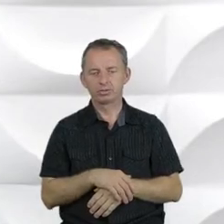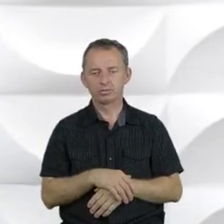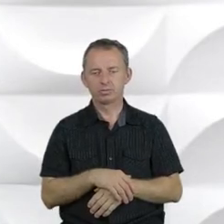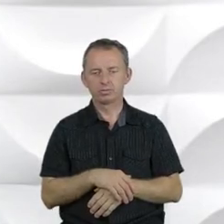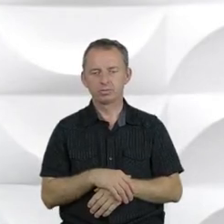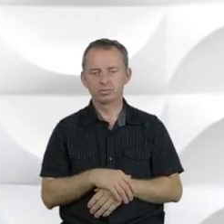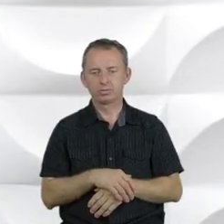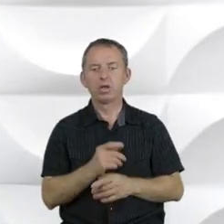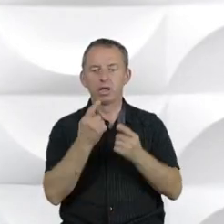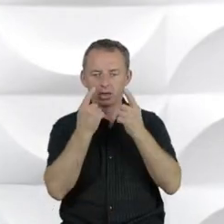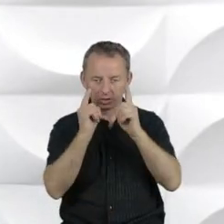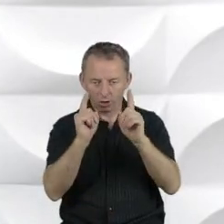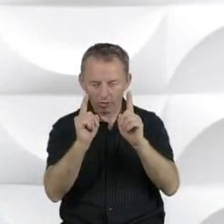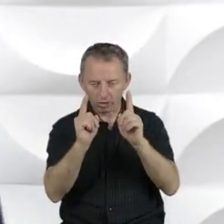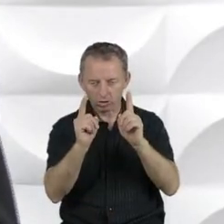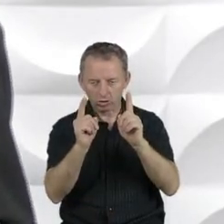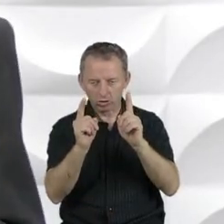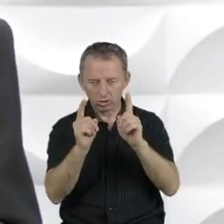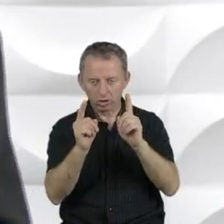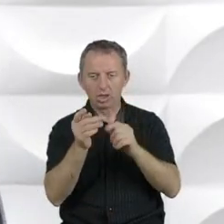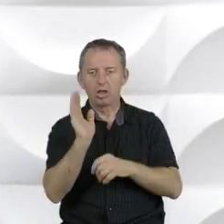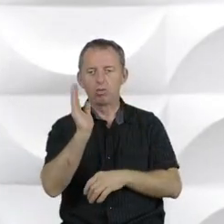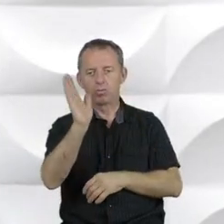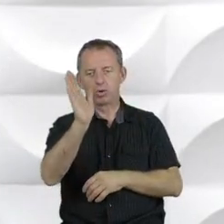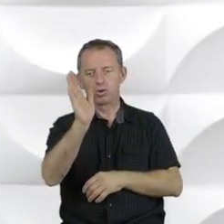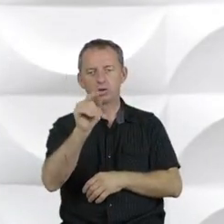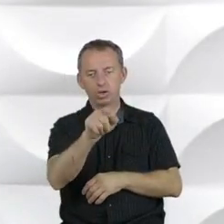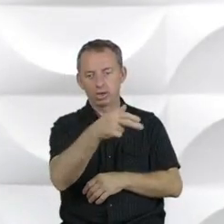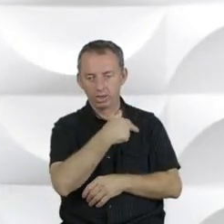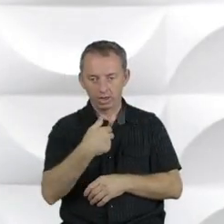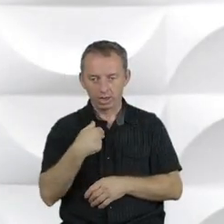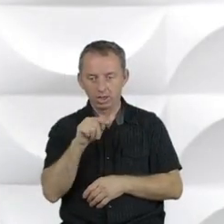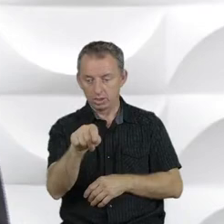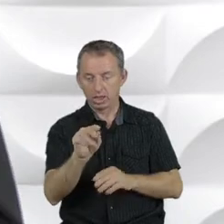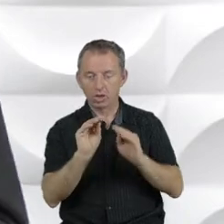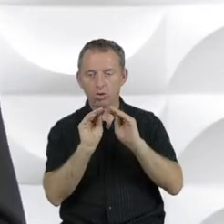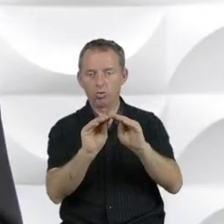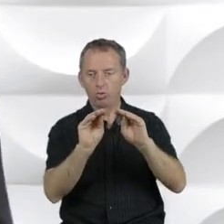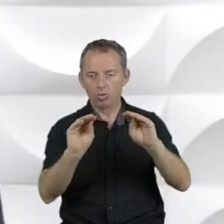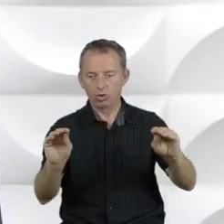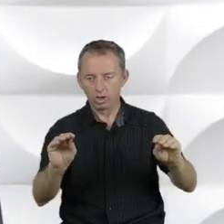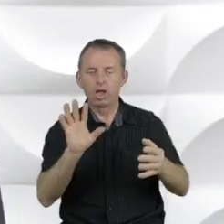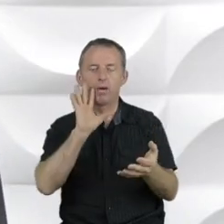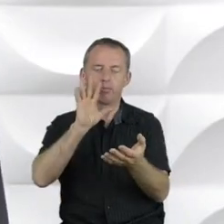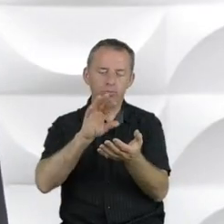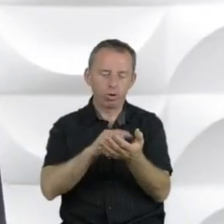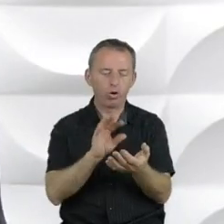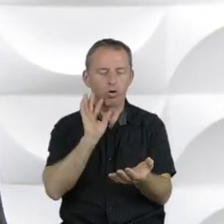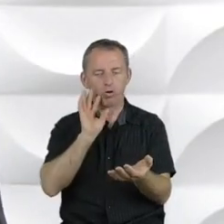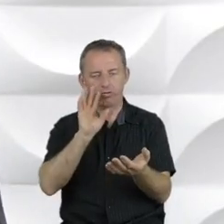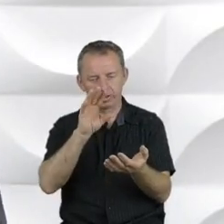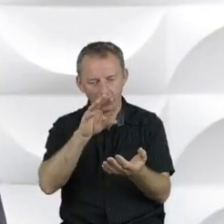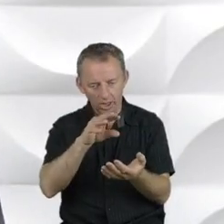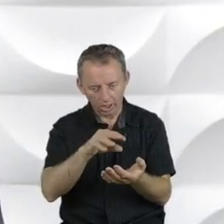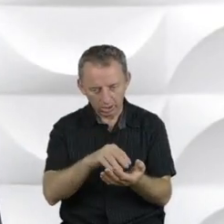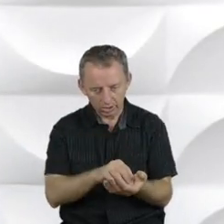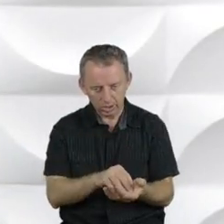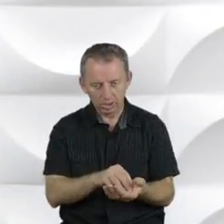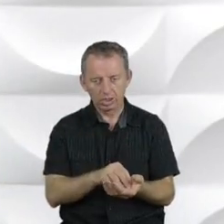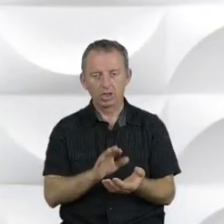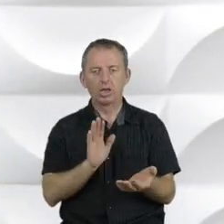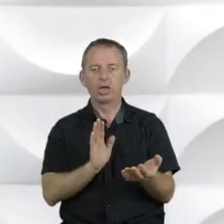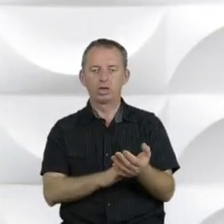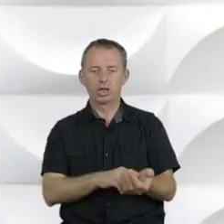Ale zauważyliśmy, a później on nas tego uczył, powtarzając. Na